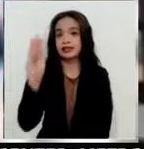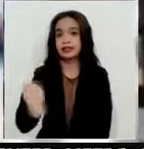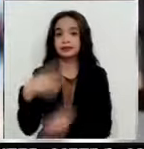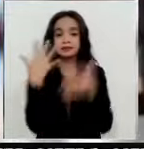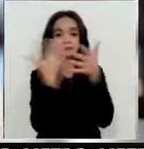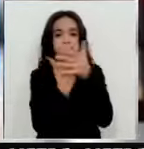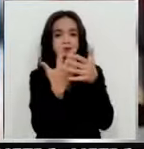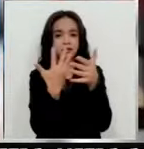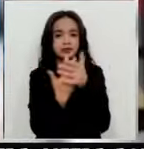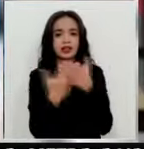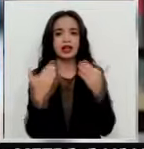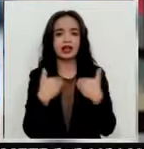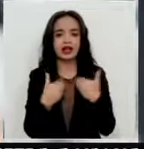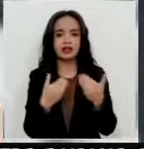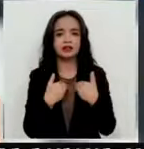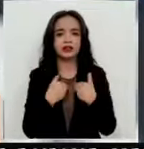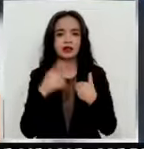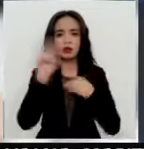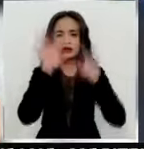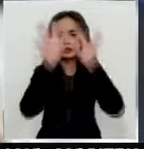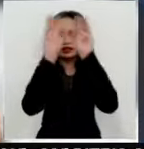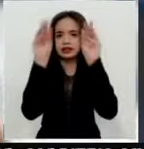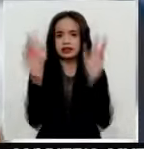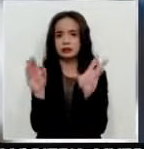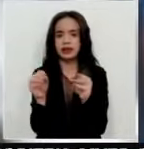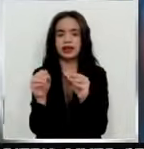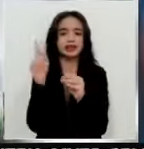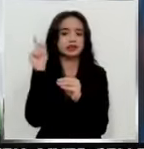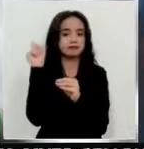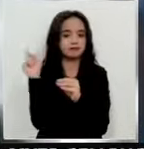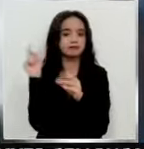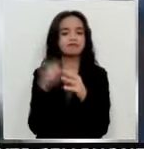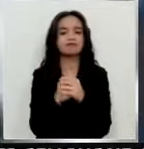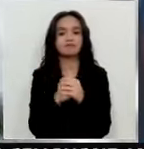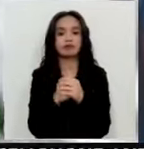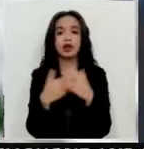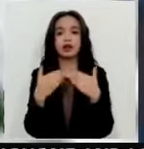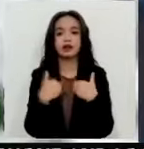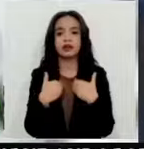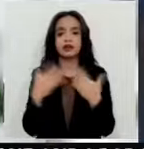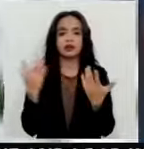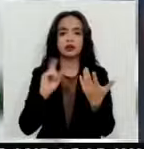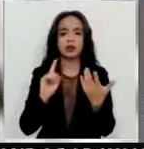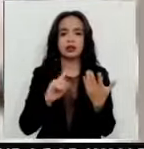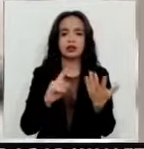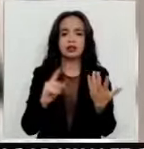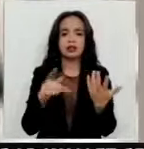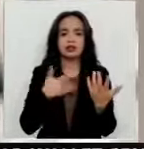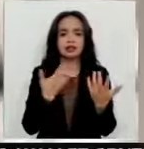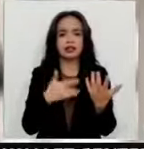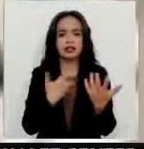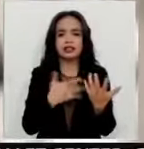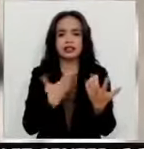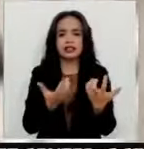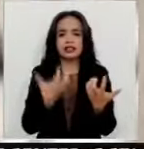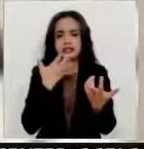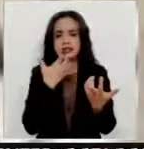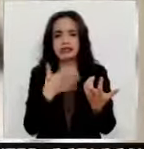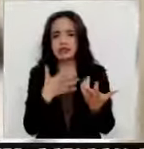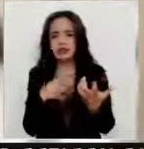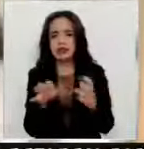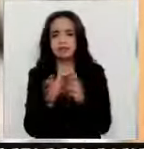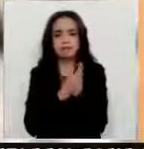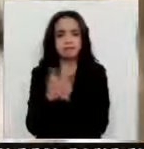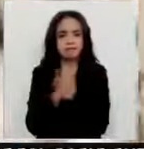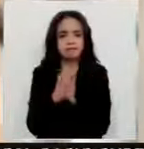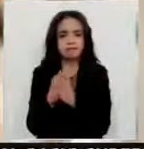ang mga palamuti ng Kapaskuhan. Dama sa loob ang magkahalong inip at pananabik. Dalawang tauhan ng